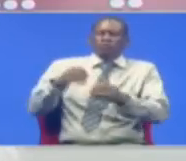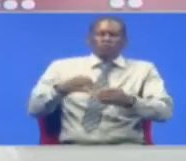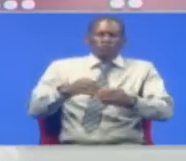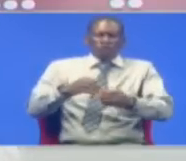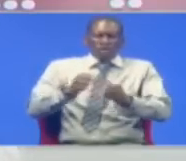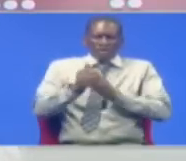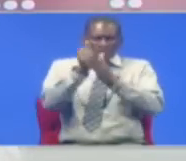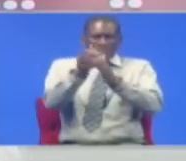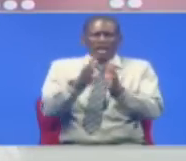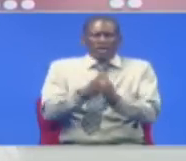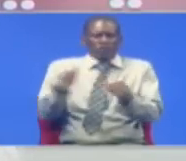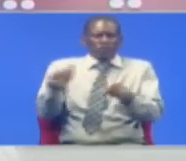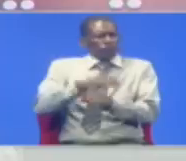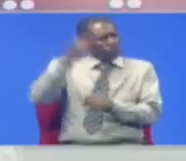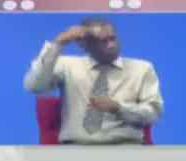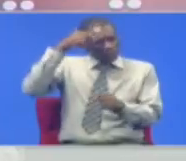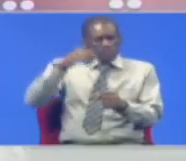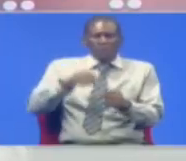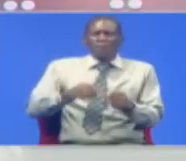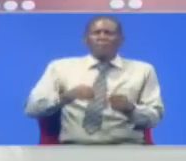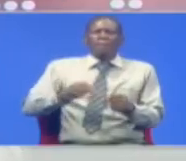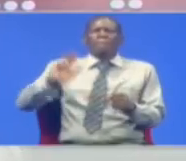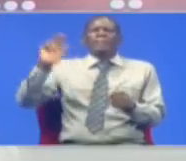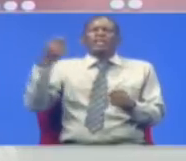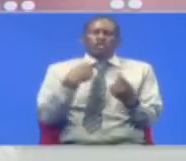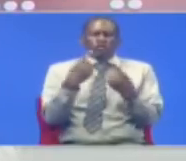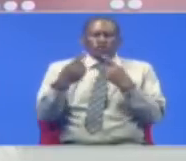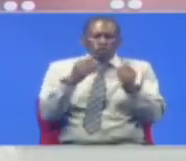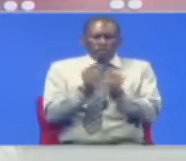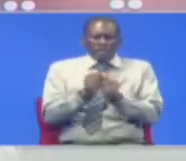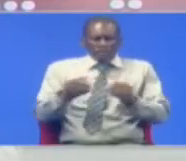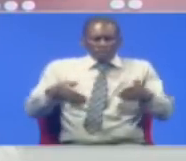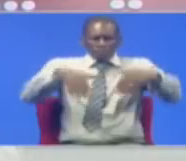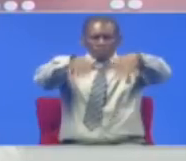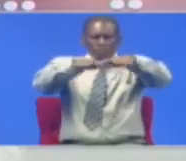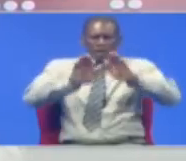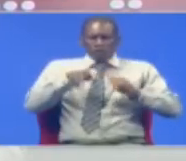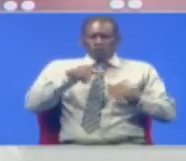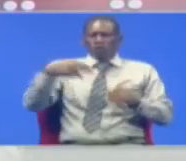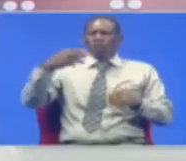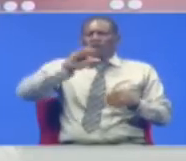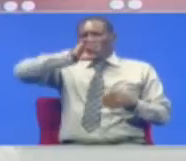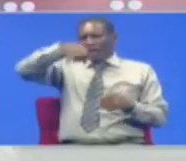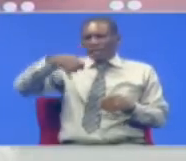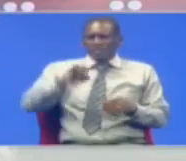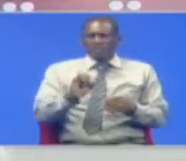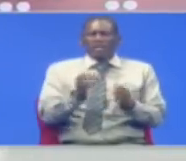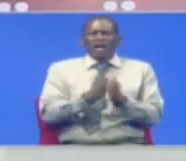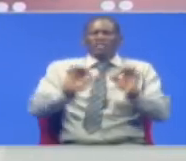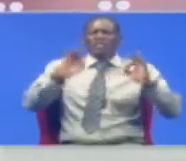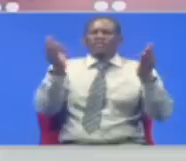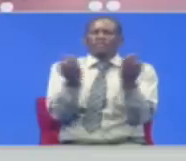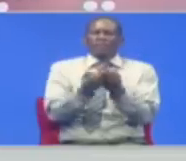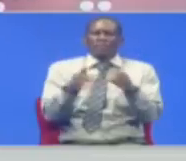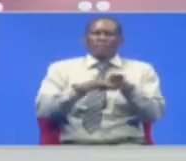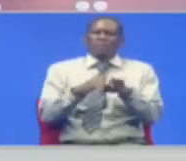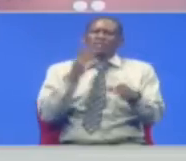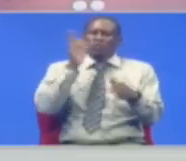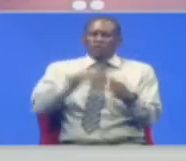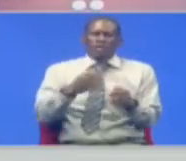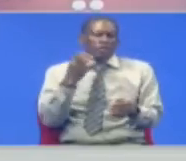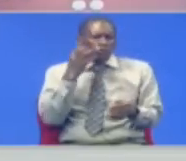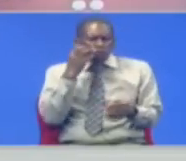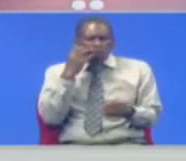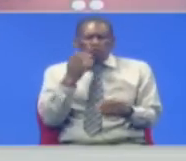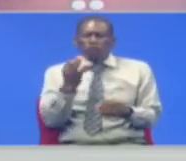Rais alizungumza katika mazishi ya kiongozi huyo ambaye alifariki mapema hii leo huku familia yake ikisema kuwa ataombolezwa kwa siku tatu kote